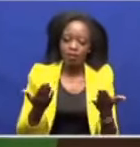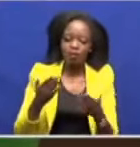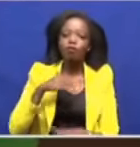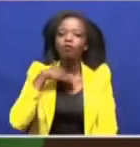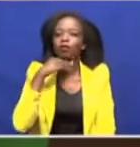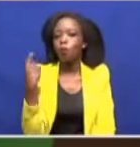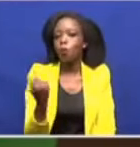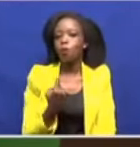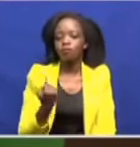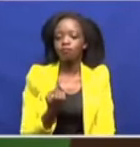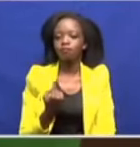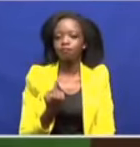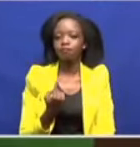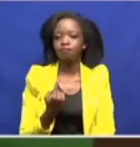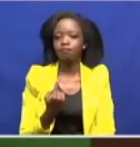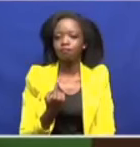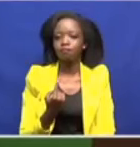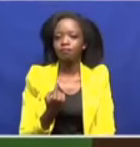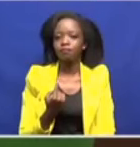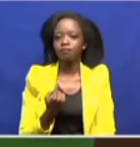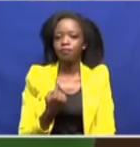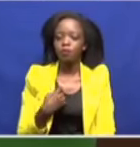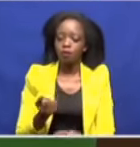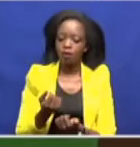kifo. Tunaelezwa ya kwamba